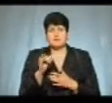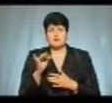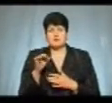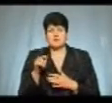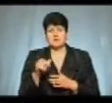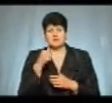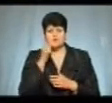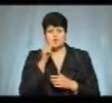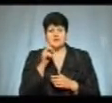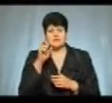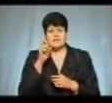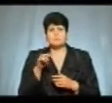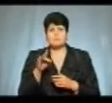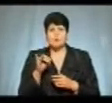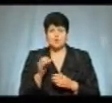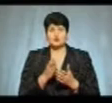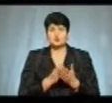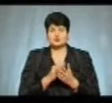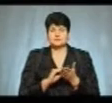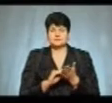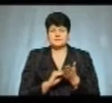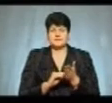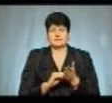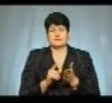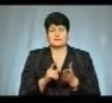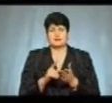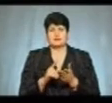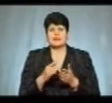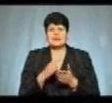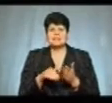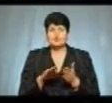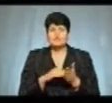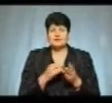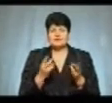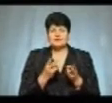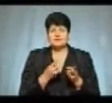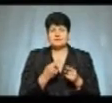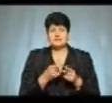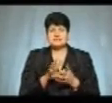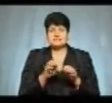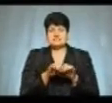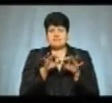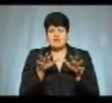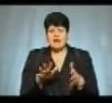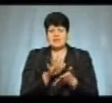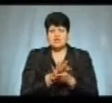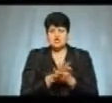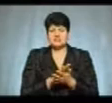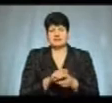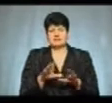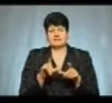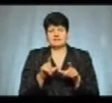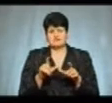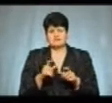Вчора Держпродспоживслужба області винесла припис товариству «Біобластер» ліквідувати звалище тваринних рештків. Також, за висновком